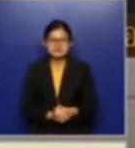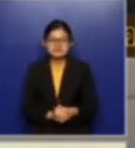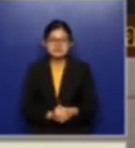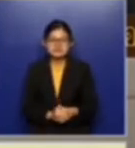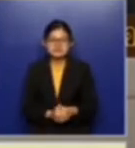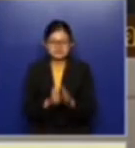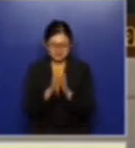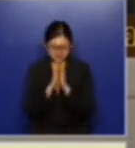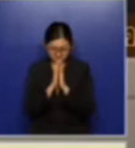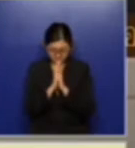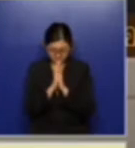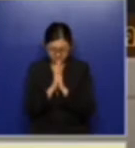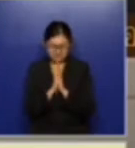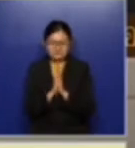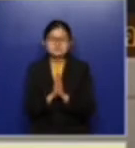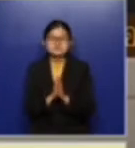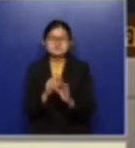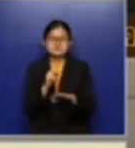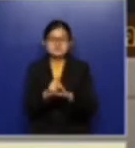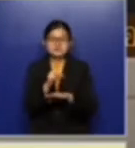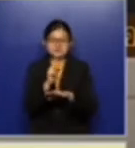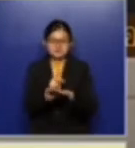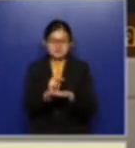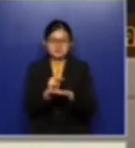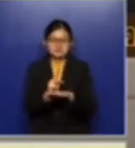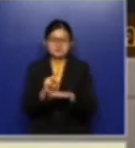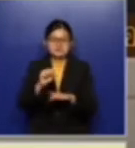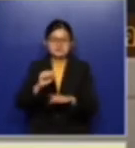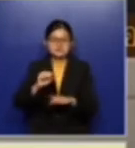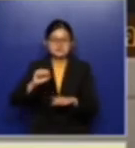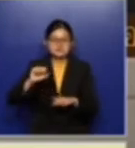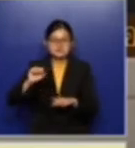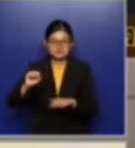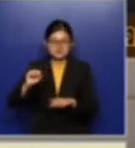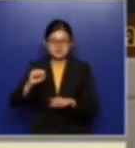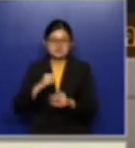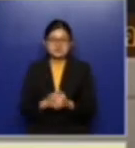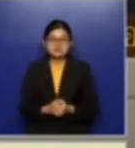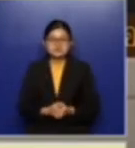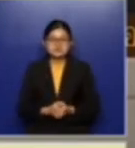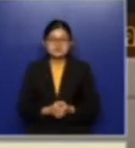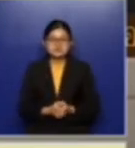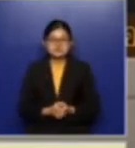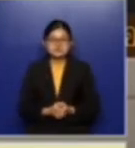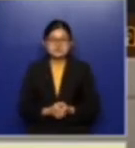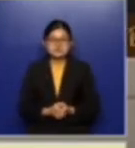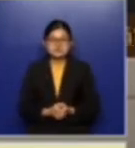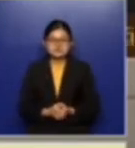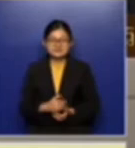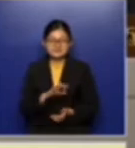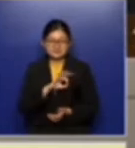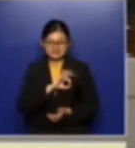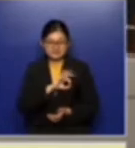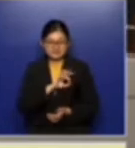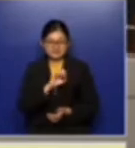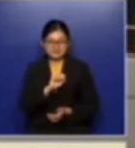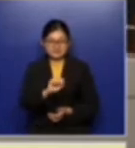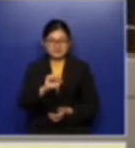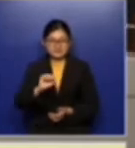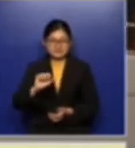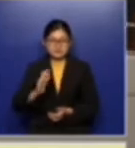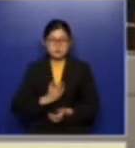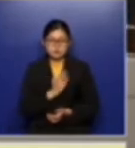กราบเรียนท่านประธานสภาผู้แทนราษฎรที่เคารพเพื่อนสมาชิกผู้ทรง